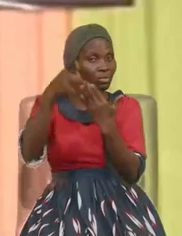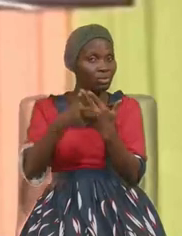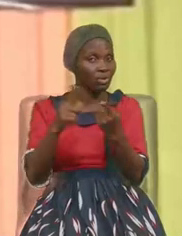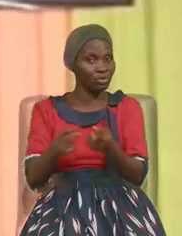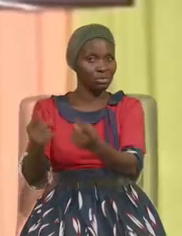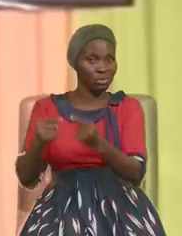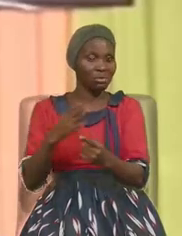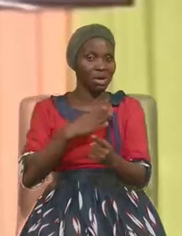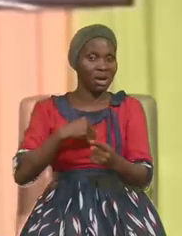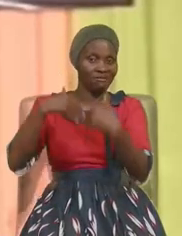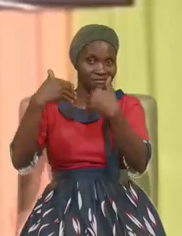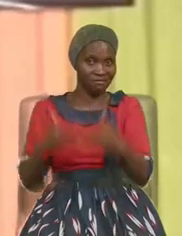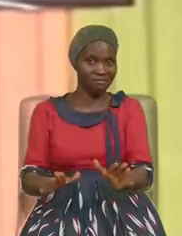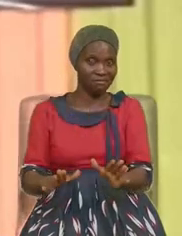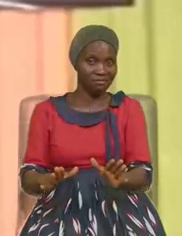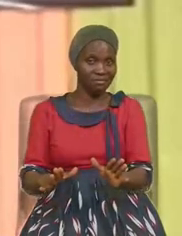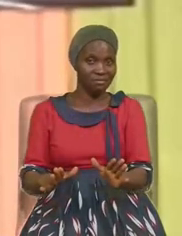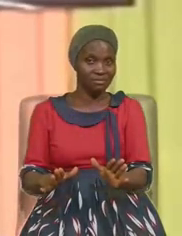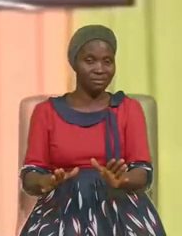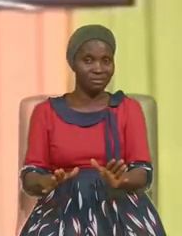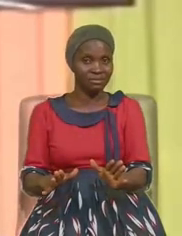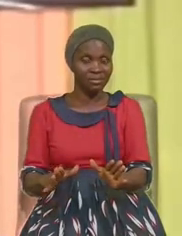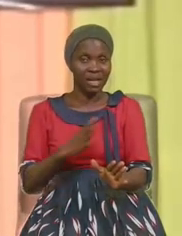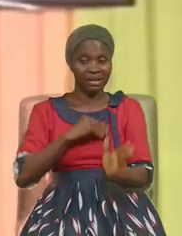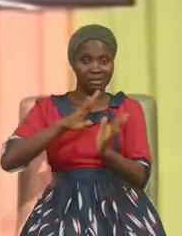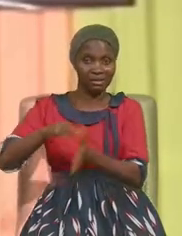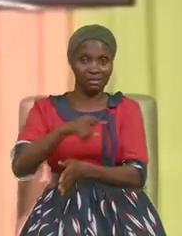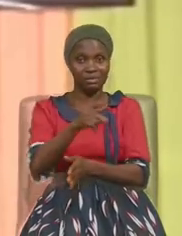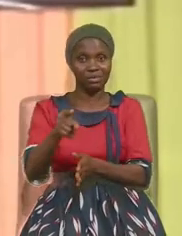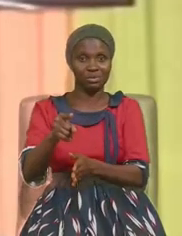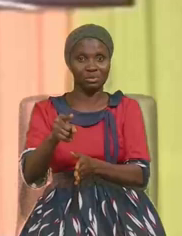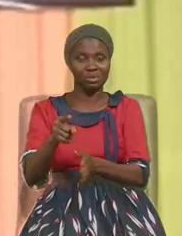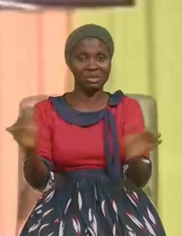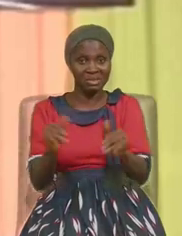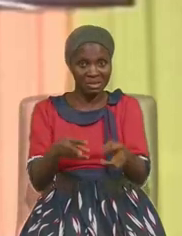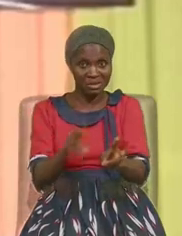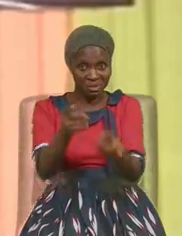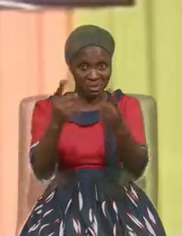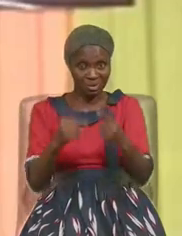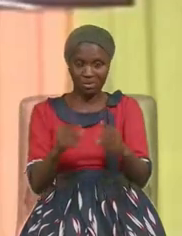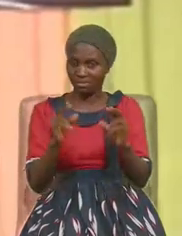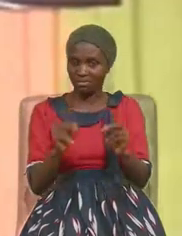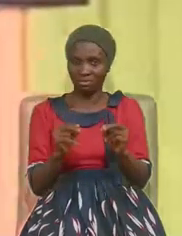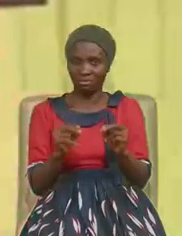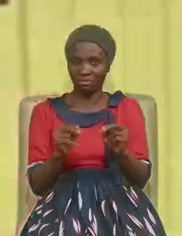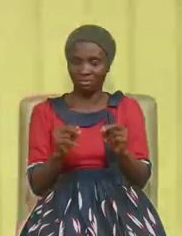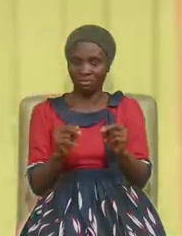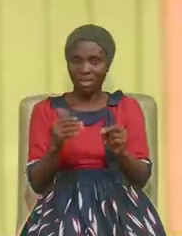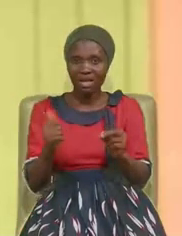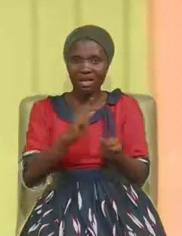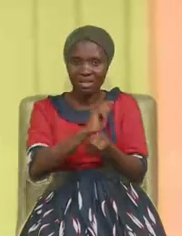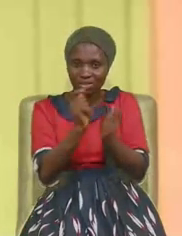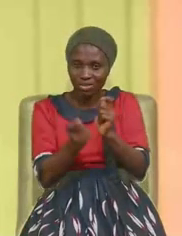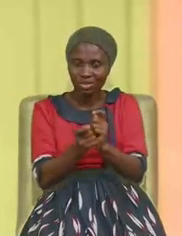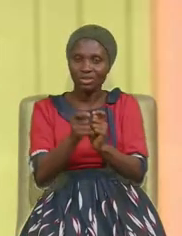passer et te laisse tel que tu es venu. Un changement doit avoir